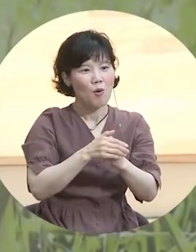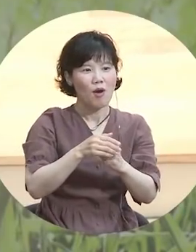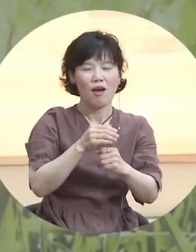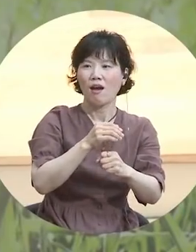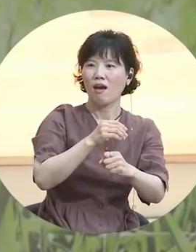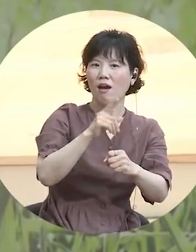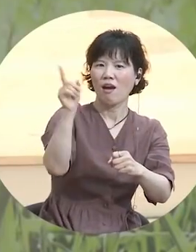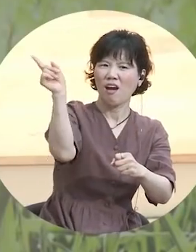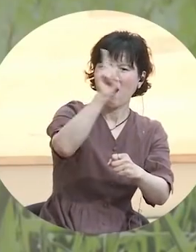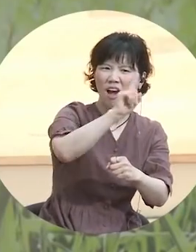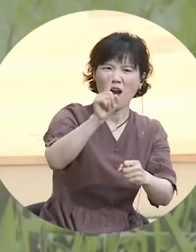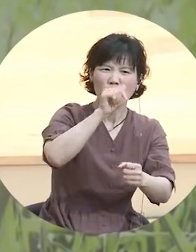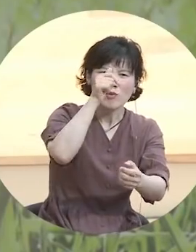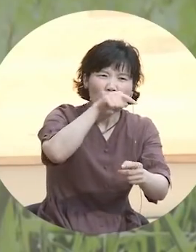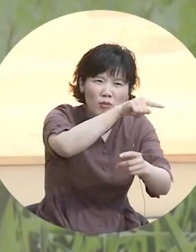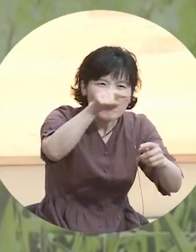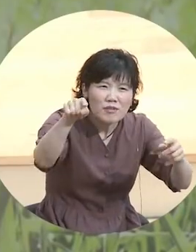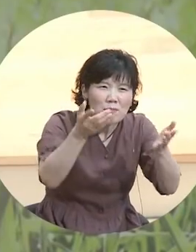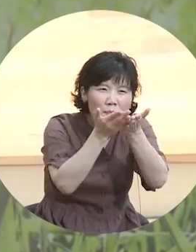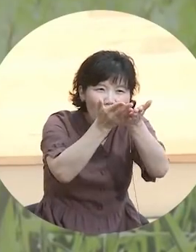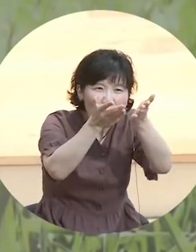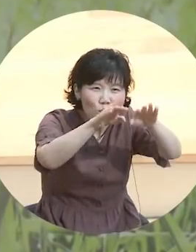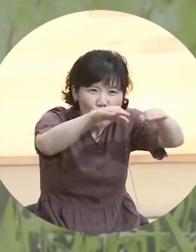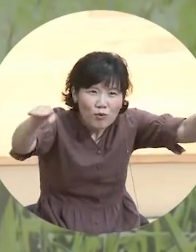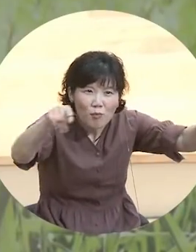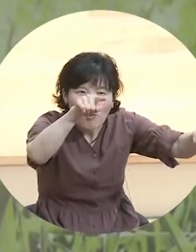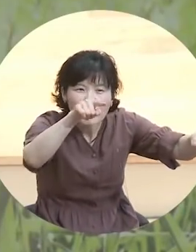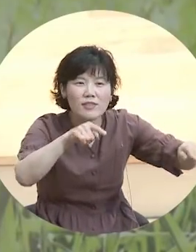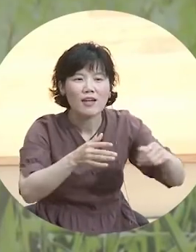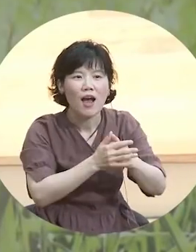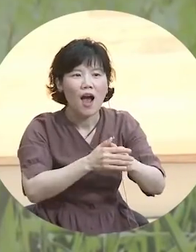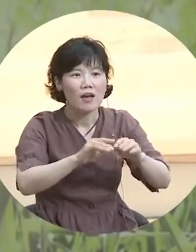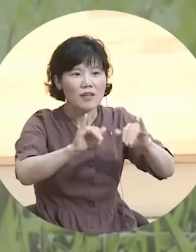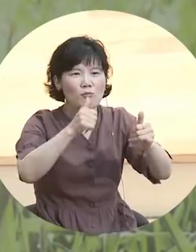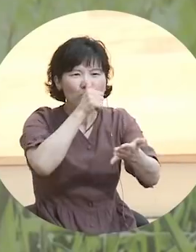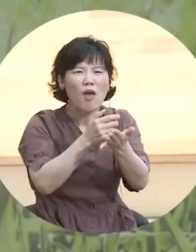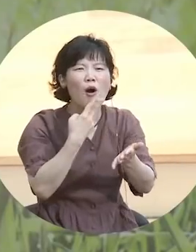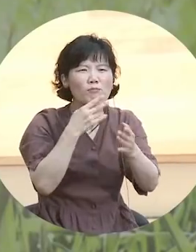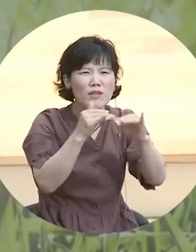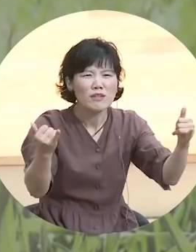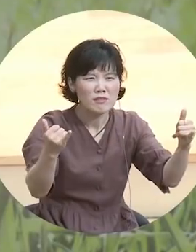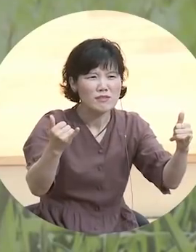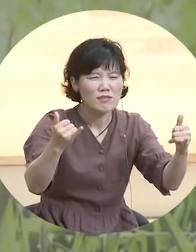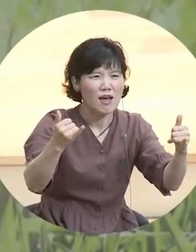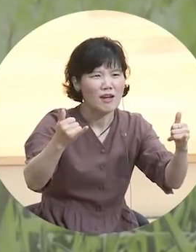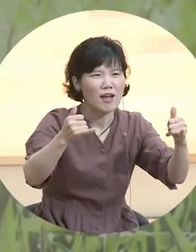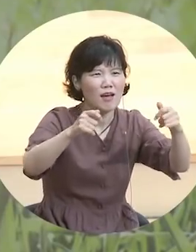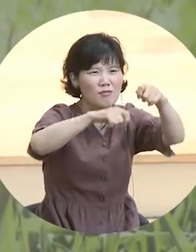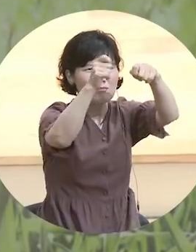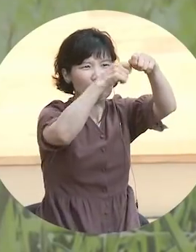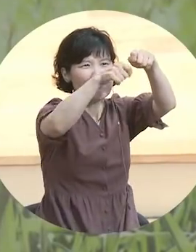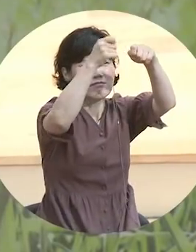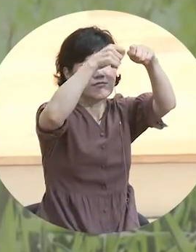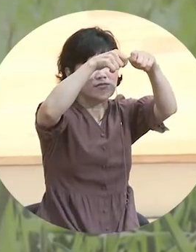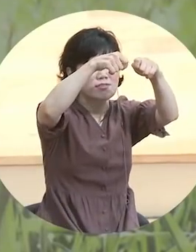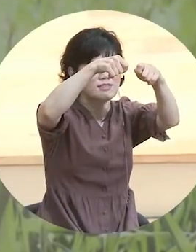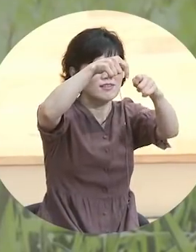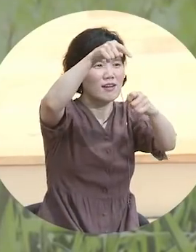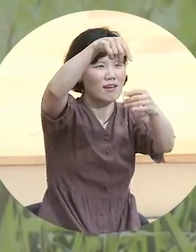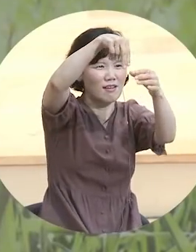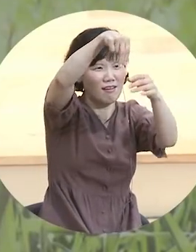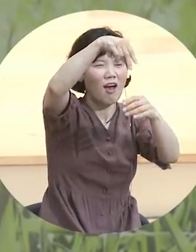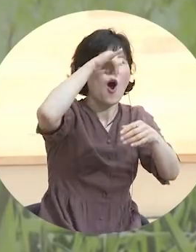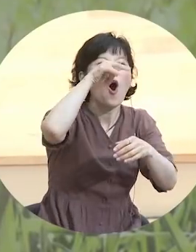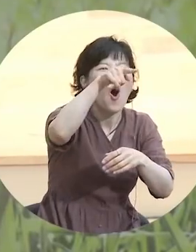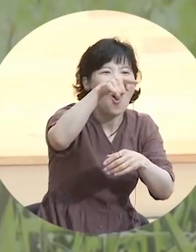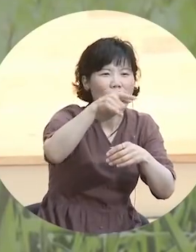갑판에 아무 죄 없어 보이는 사람이 있는데 거기에 밧줄로 결로바해가 사람을 막 이렇게 해놓은 거예요. 이 해적선이 분명한 거예요.